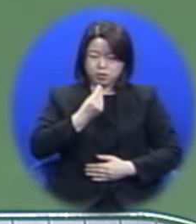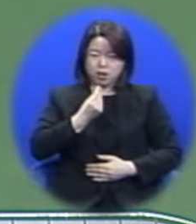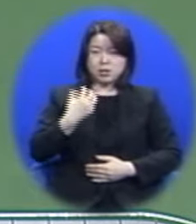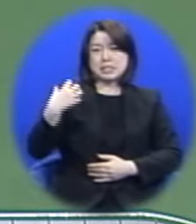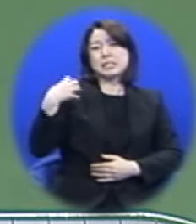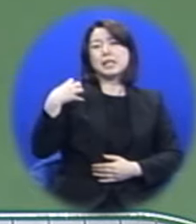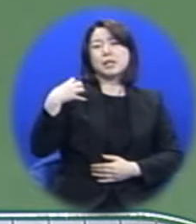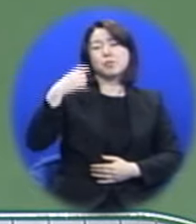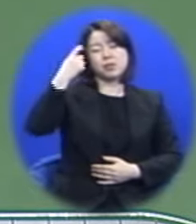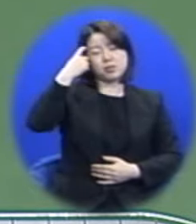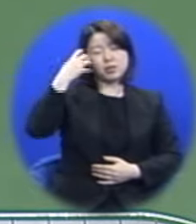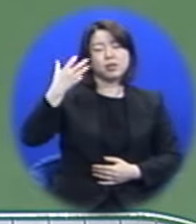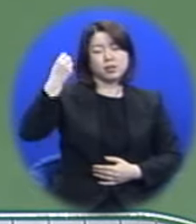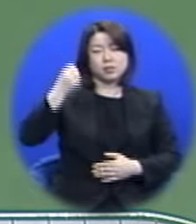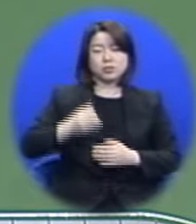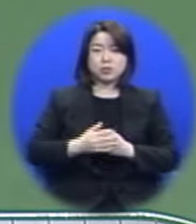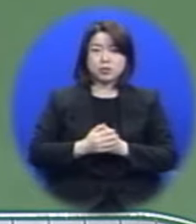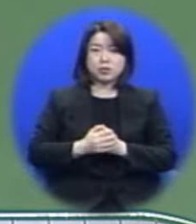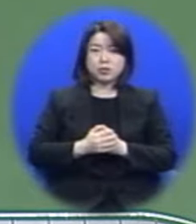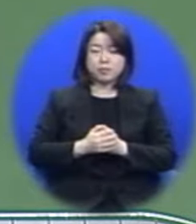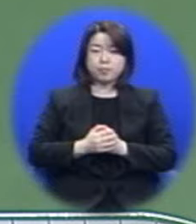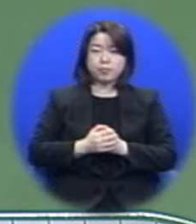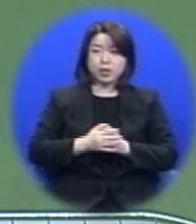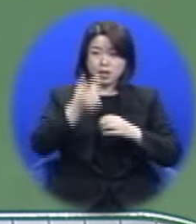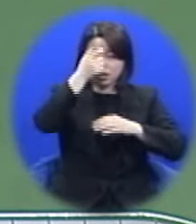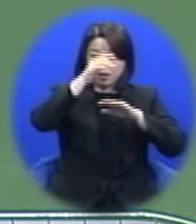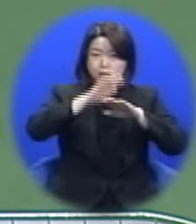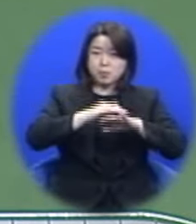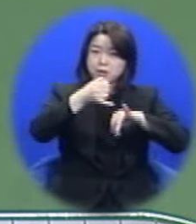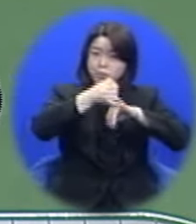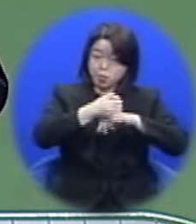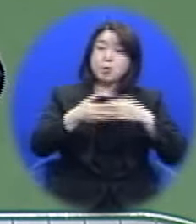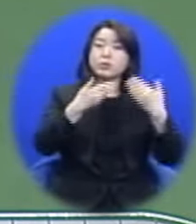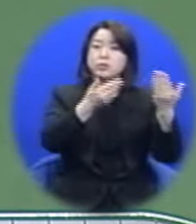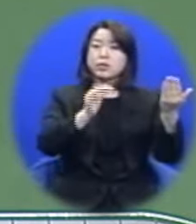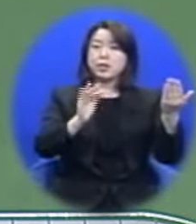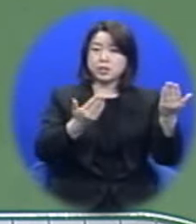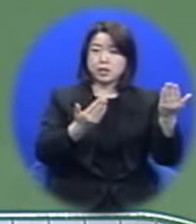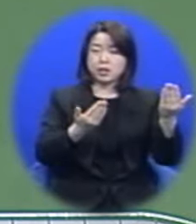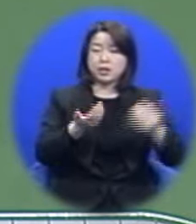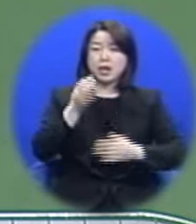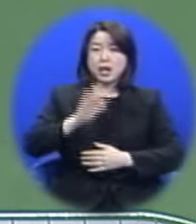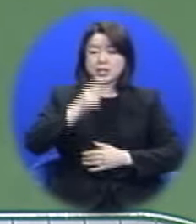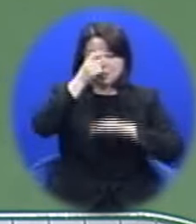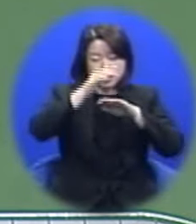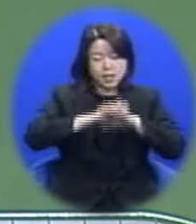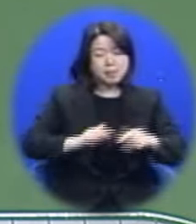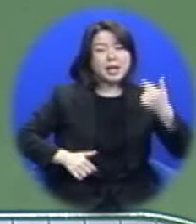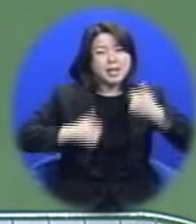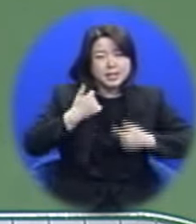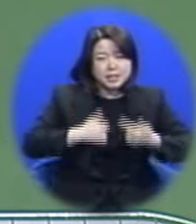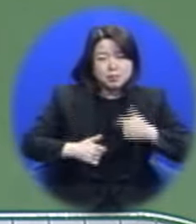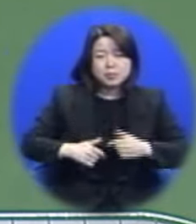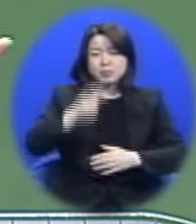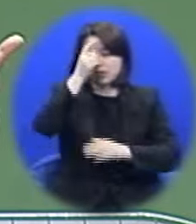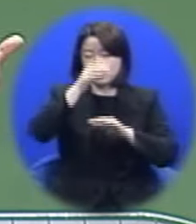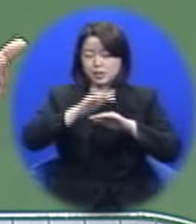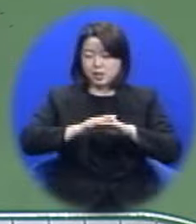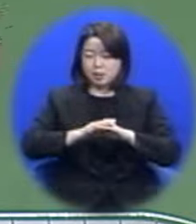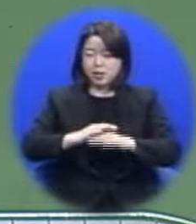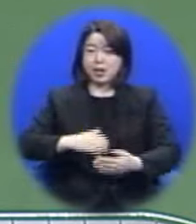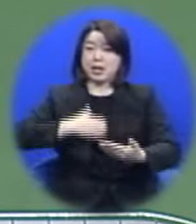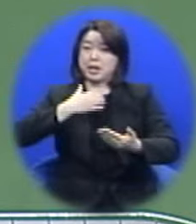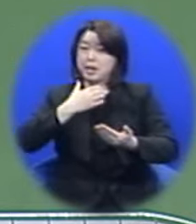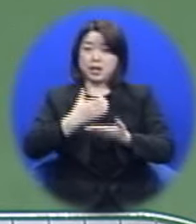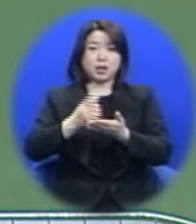생각했어요. 예배는 반드시 드려야지. 그러나 예배의 기쁨이나 예배의 감격이나 그런 건